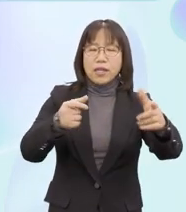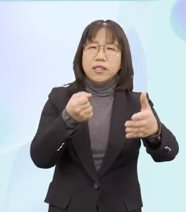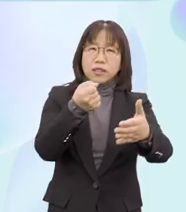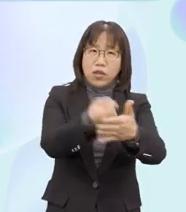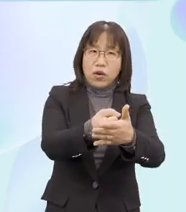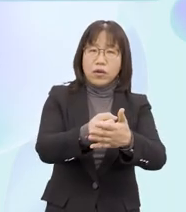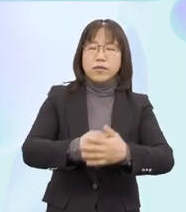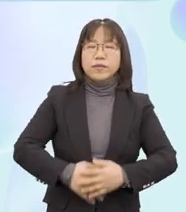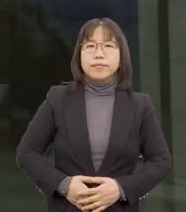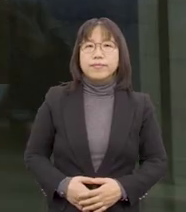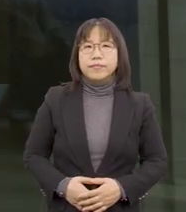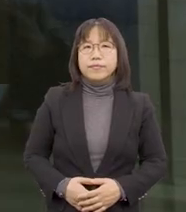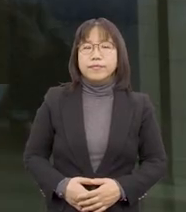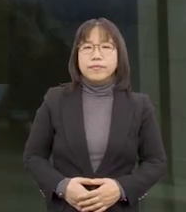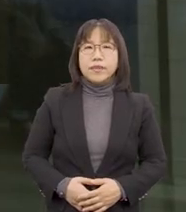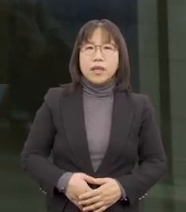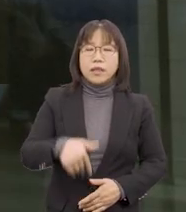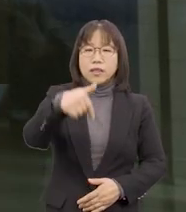합니다